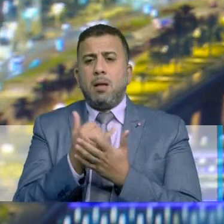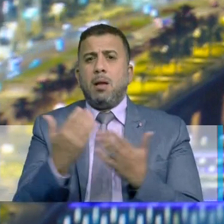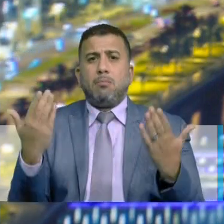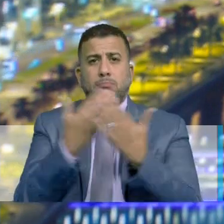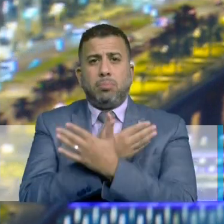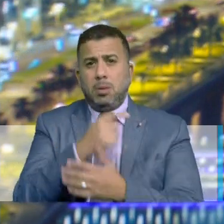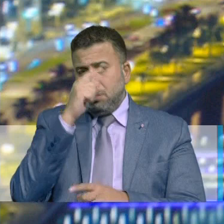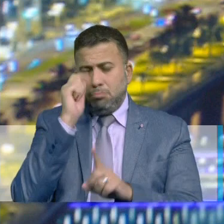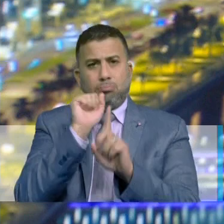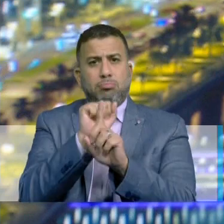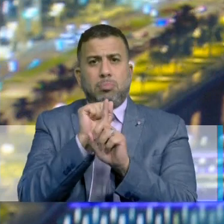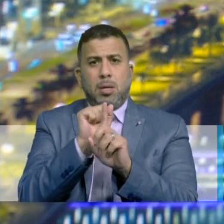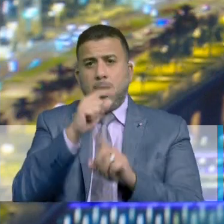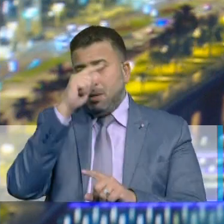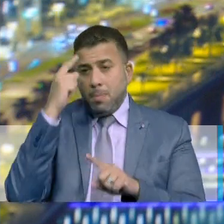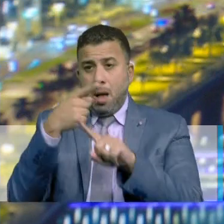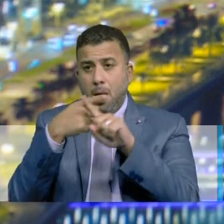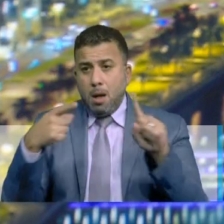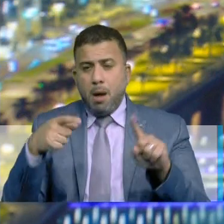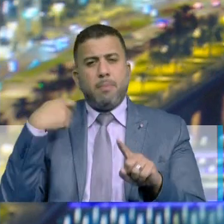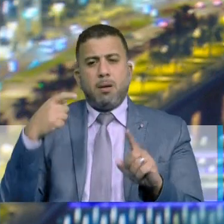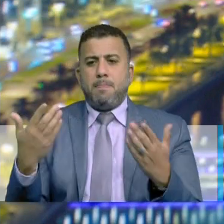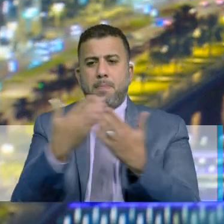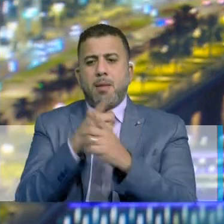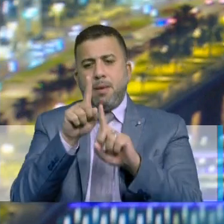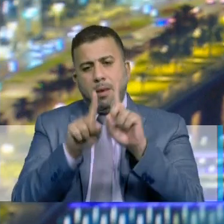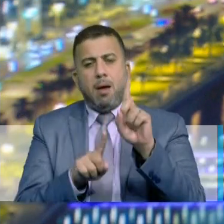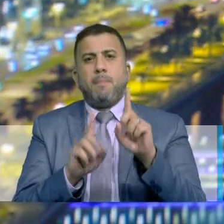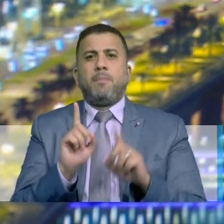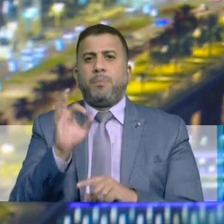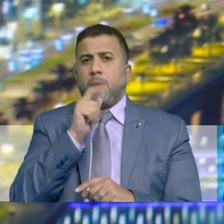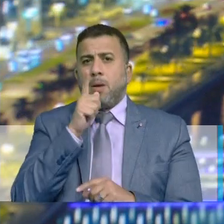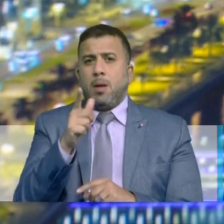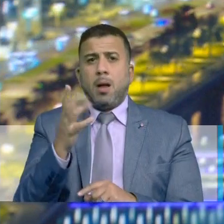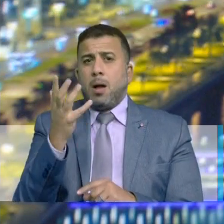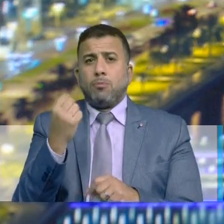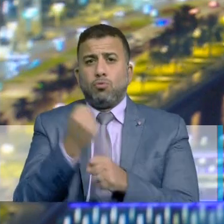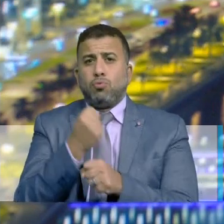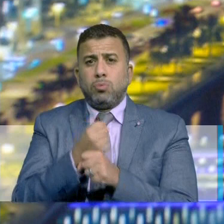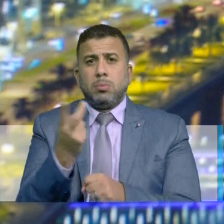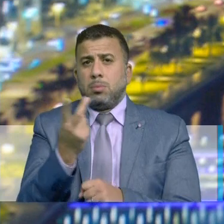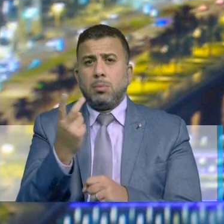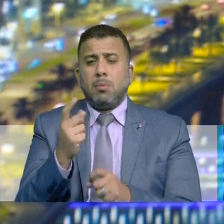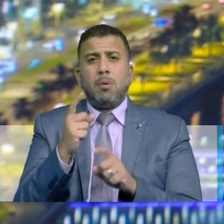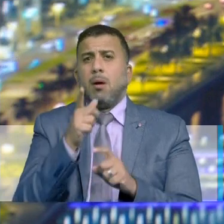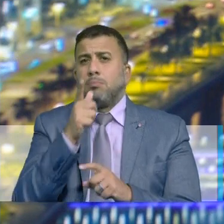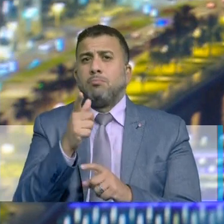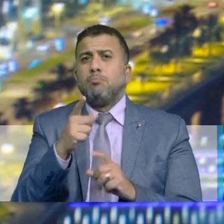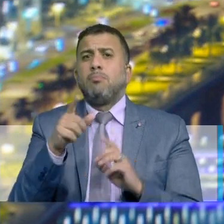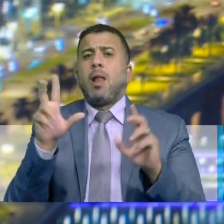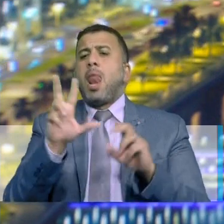في جميع اختصاصاته عند غيابه او خلود منصبه وتكون مده الشغل هما للمنصب